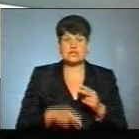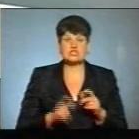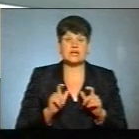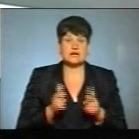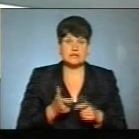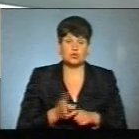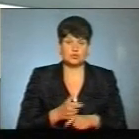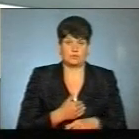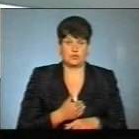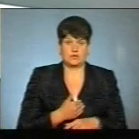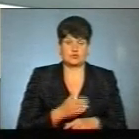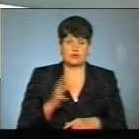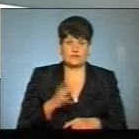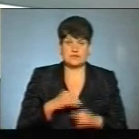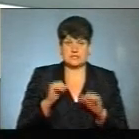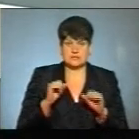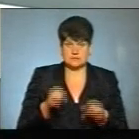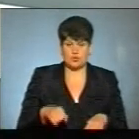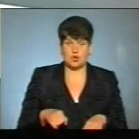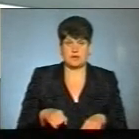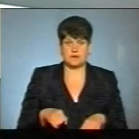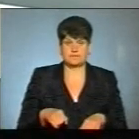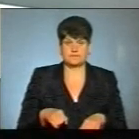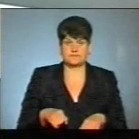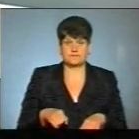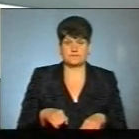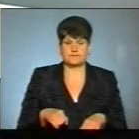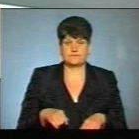би хотіли, щоб все-таки всі змогли стати